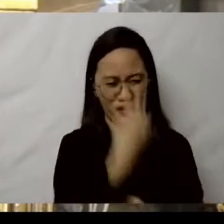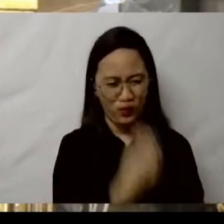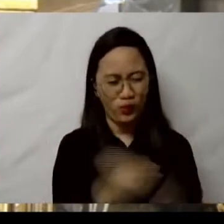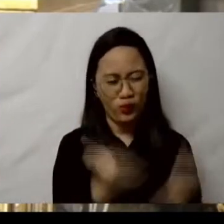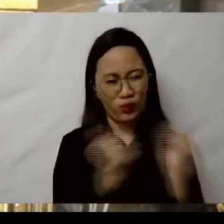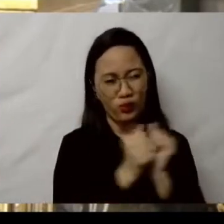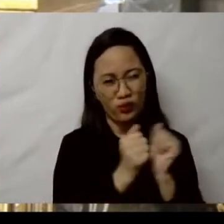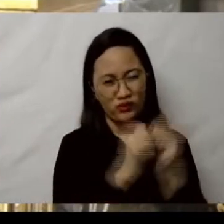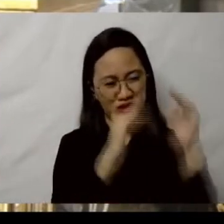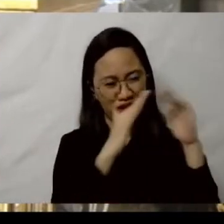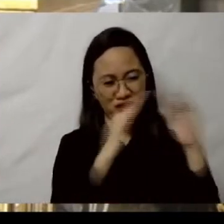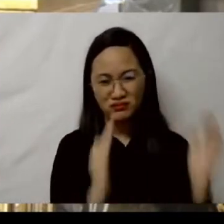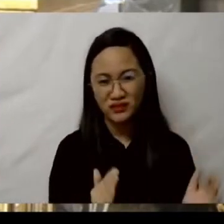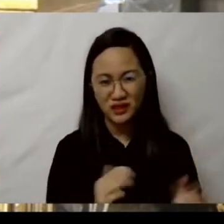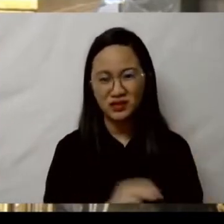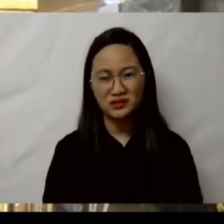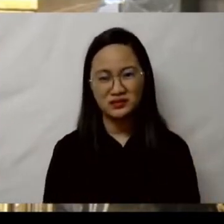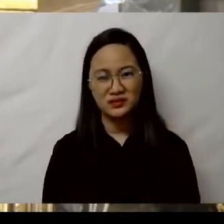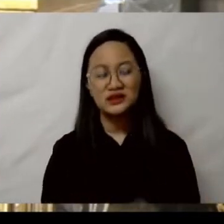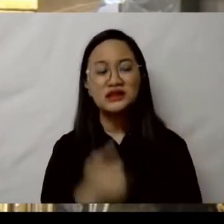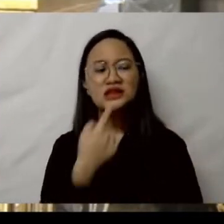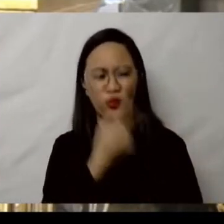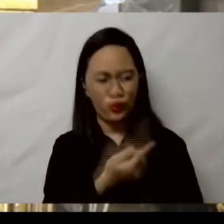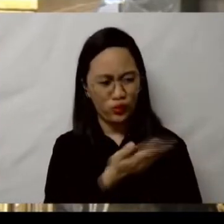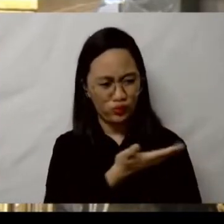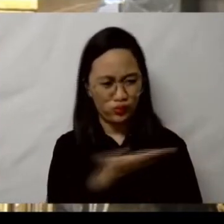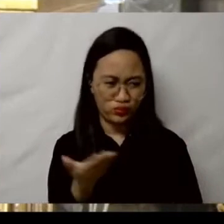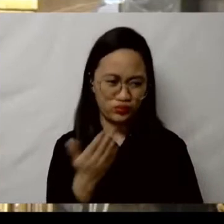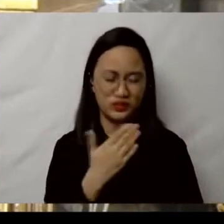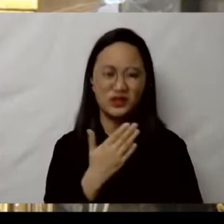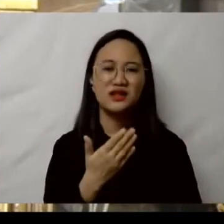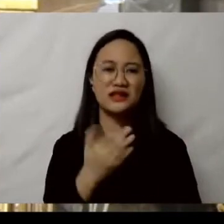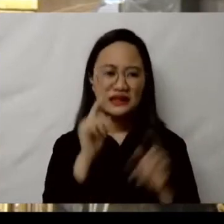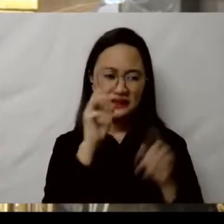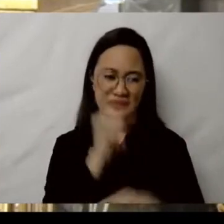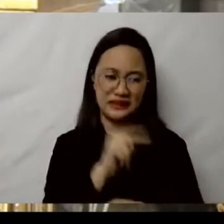you even bother to tell them na kailangan mo magsimba? Kahit online lang.